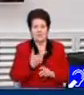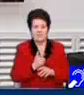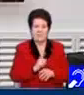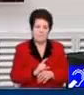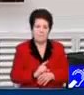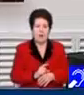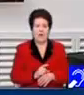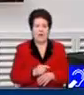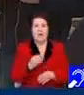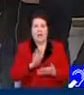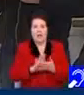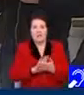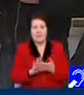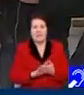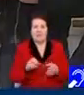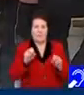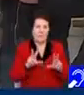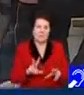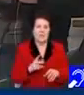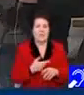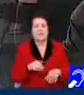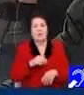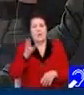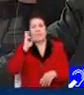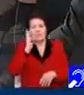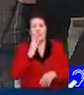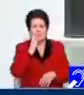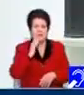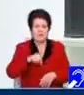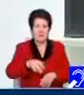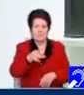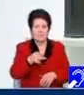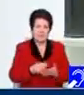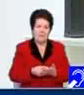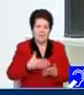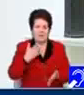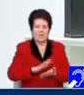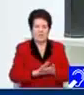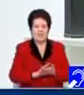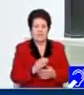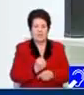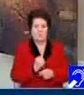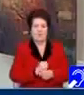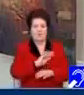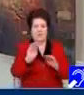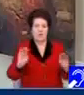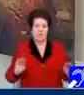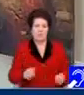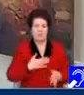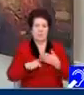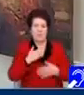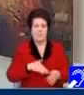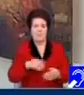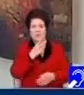calitative, la un nivel profesionist. Și excelența sa, ambasadorul României în Republica Moldova, a apreciat calitatea lucrărilor expuse. Mă bucur să